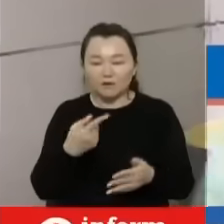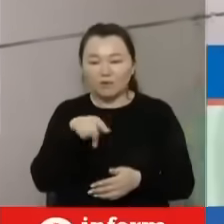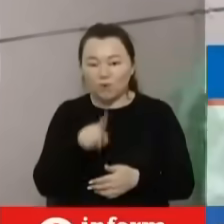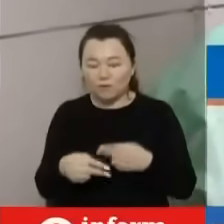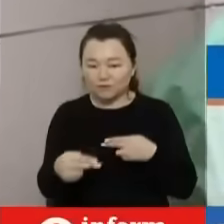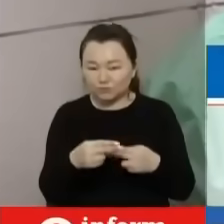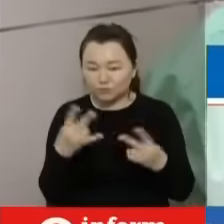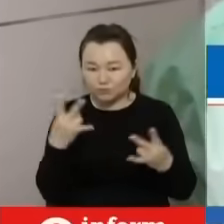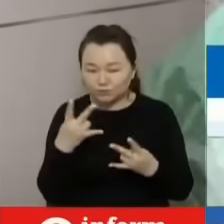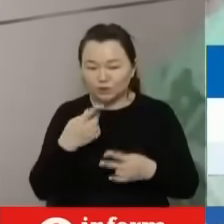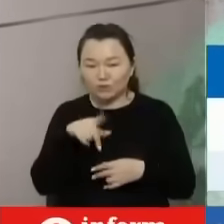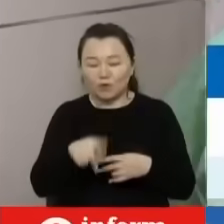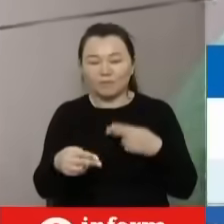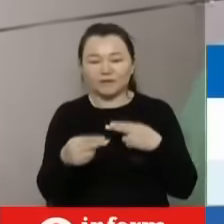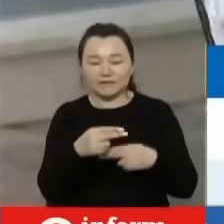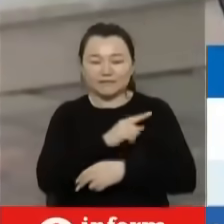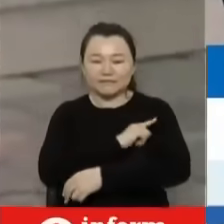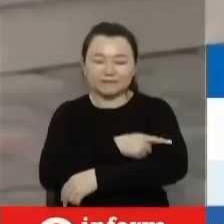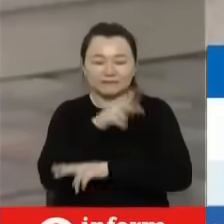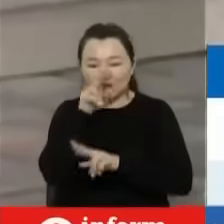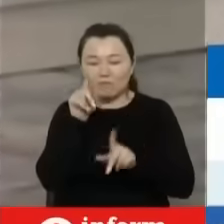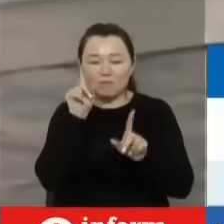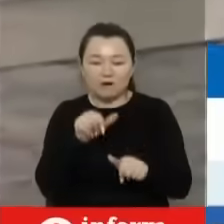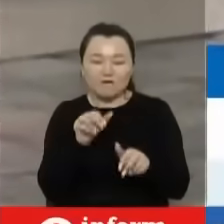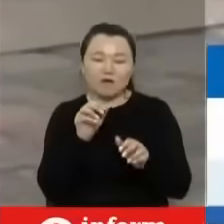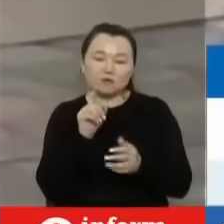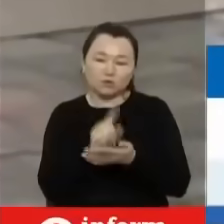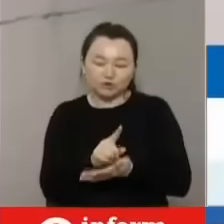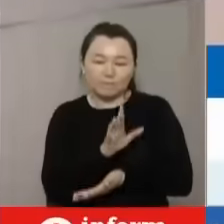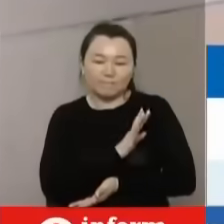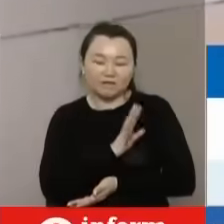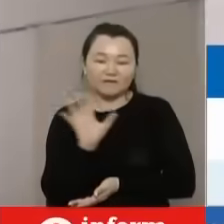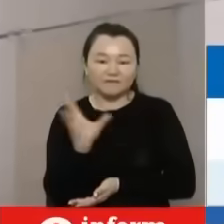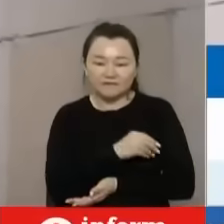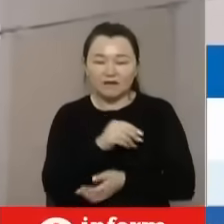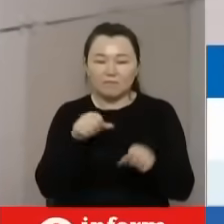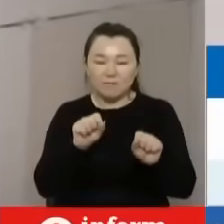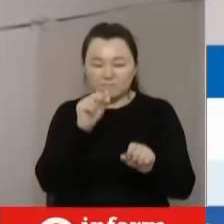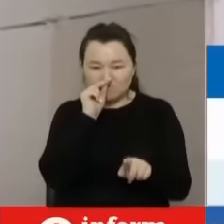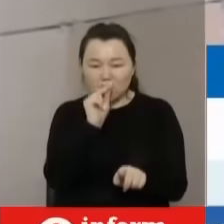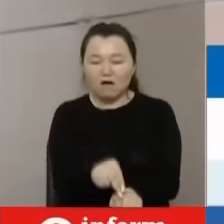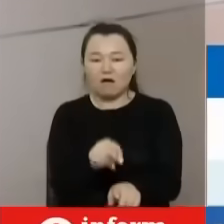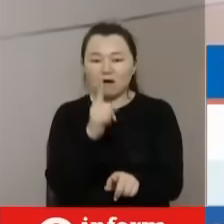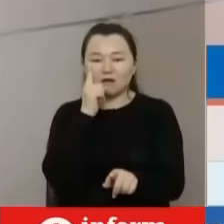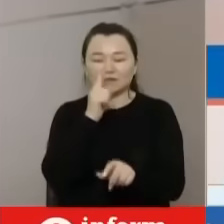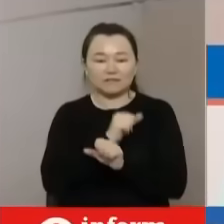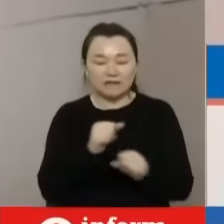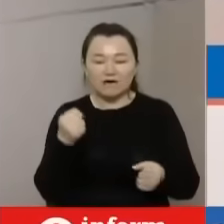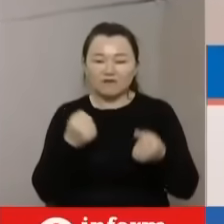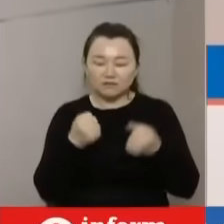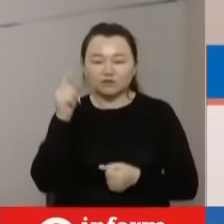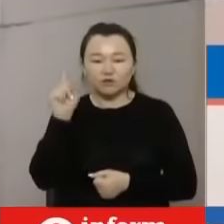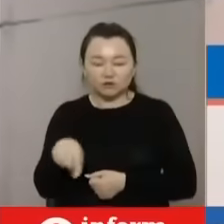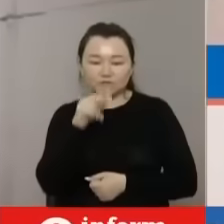Бірақ номерге асы қайтқан білмеймін, бірақ права болған дұрыс. Барғанда мопед кінәлі деген нәрсе жоқ. Соның водительдердің өздері де кінәлі